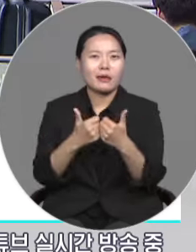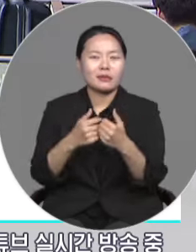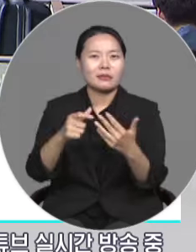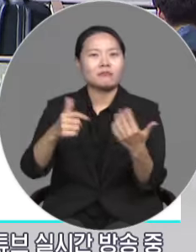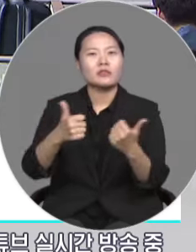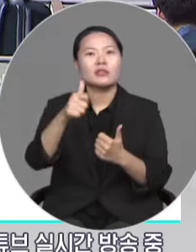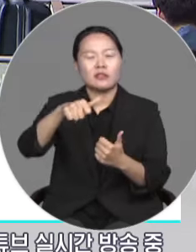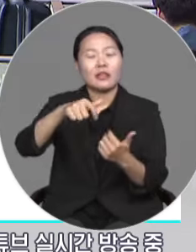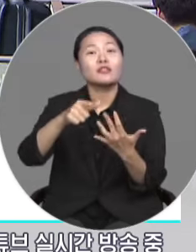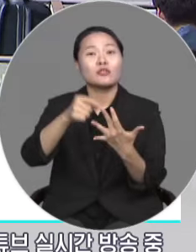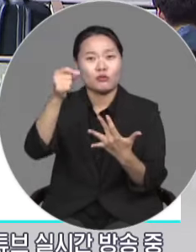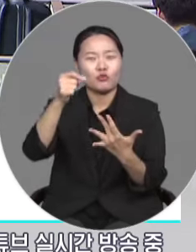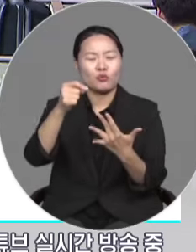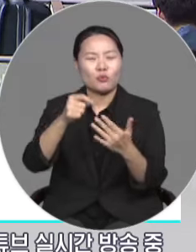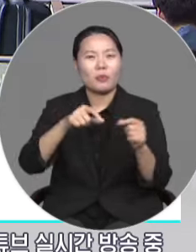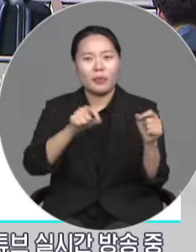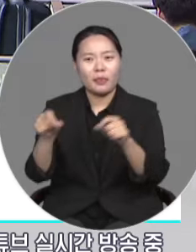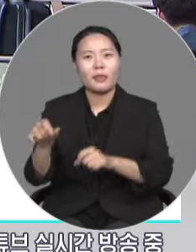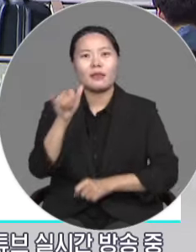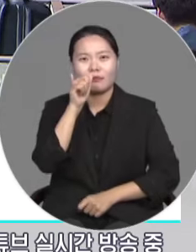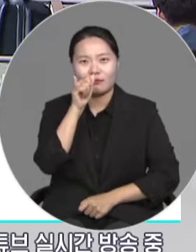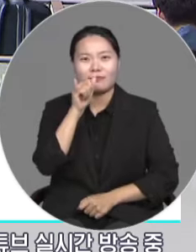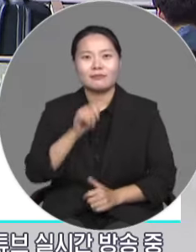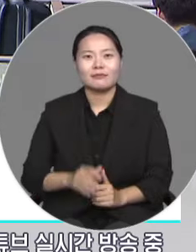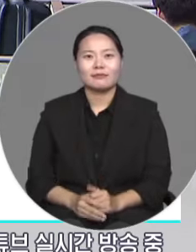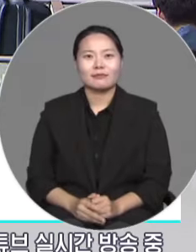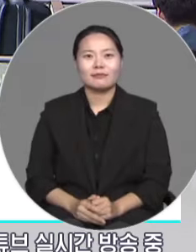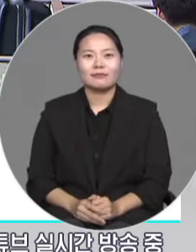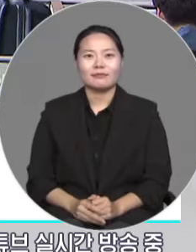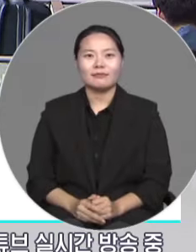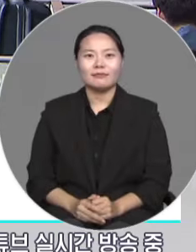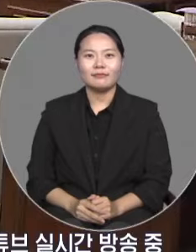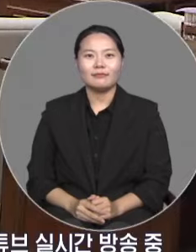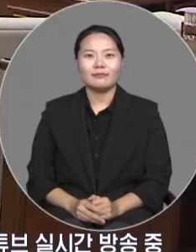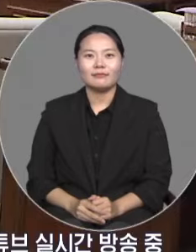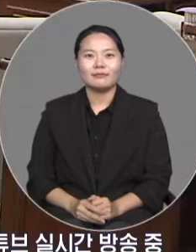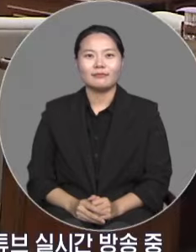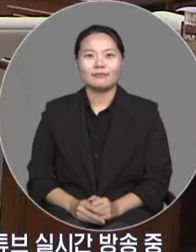선출도 지연됐습니다. 성기원 기자의 보도입니다.